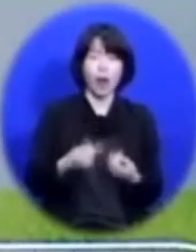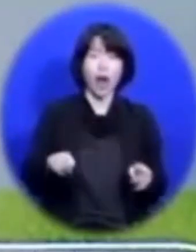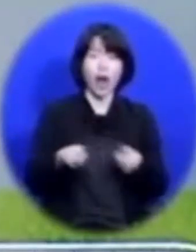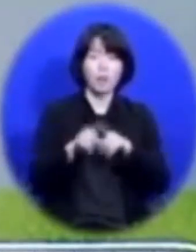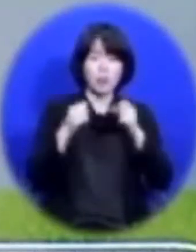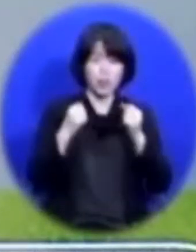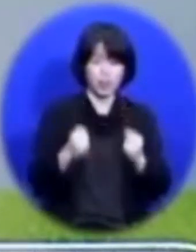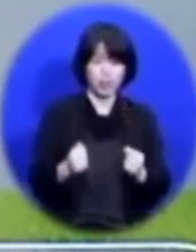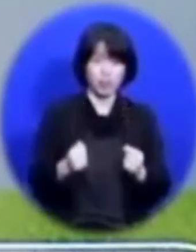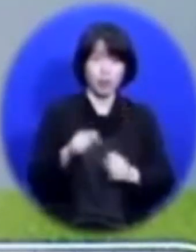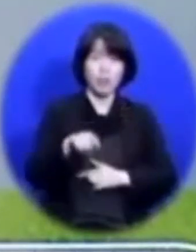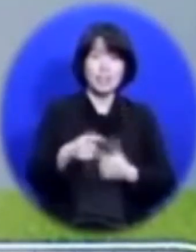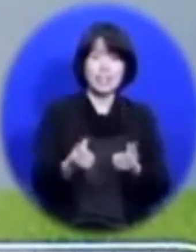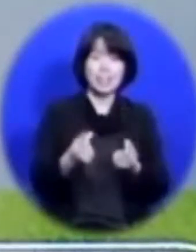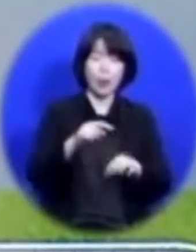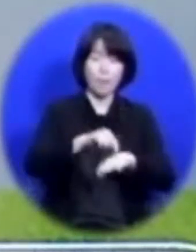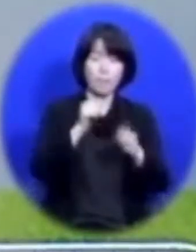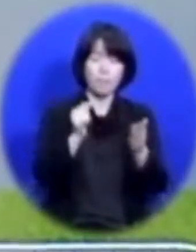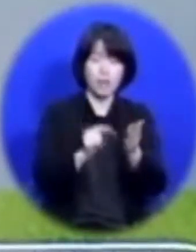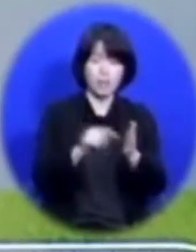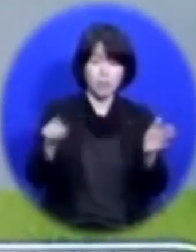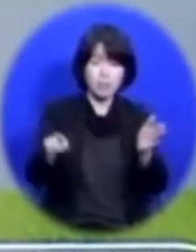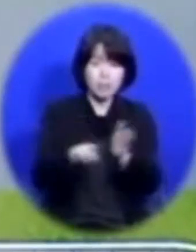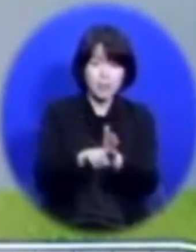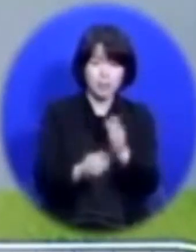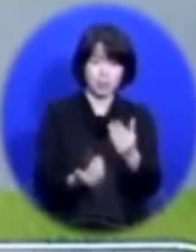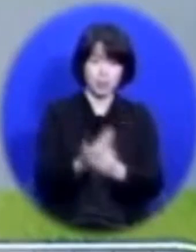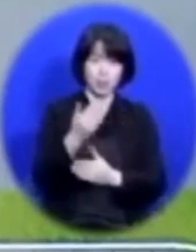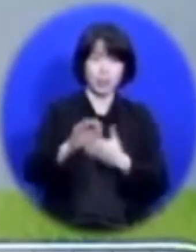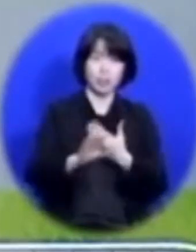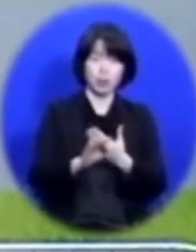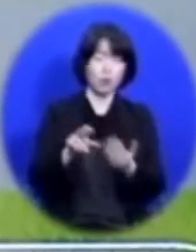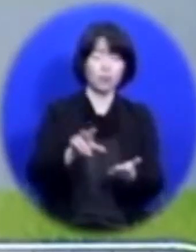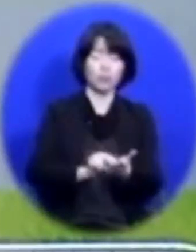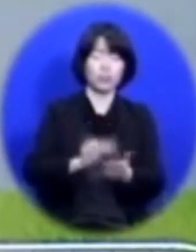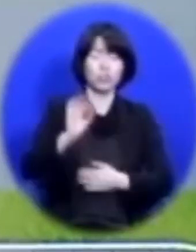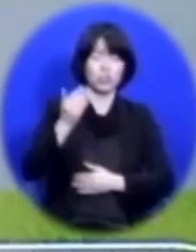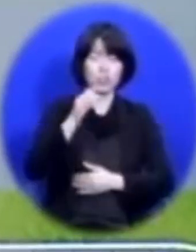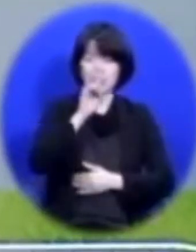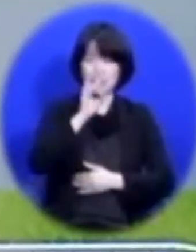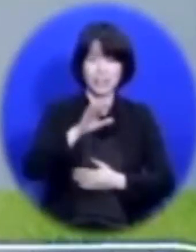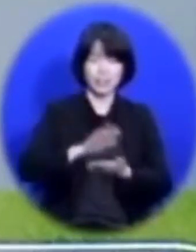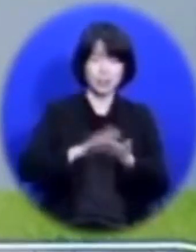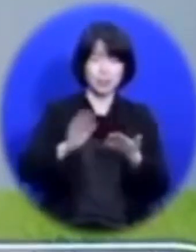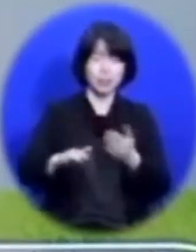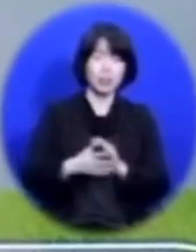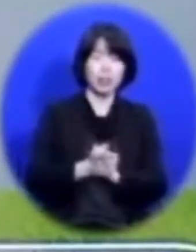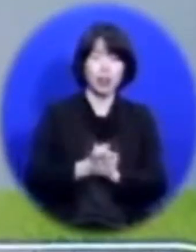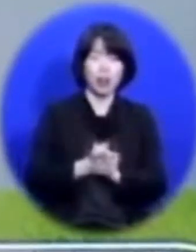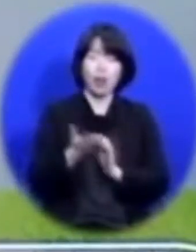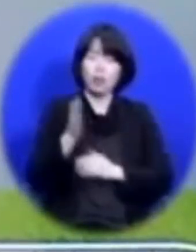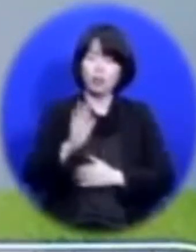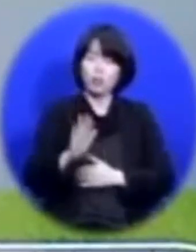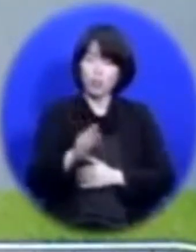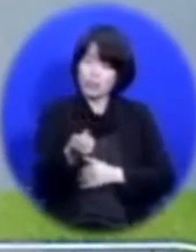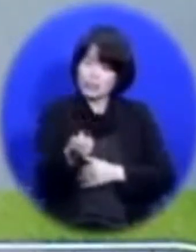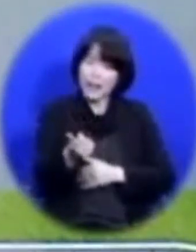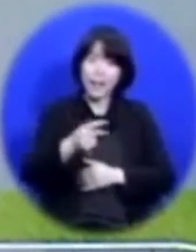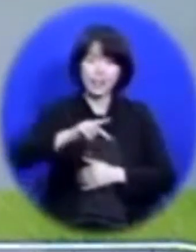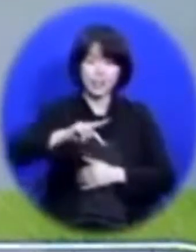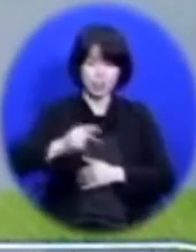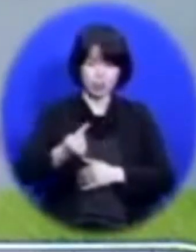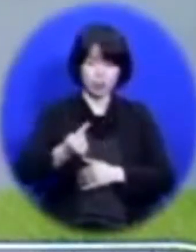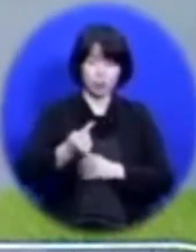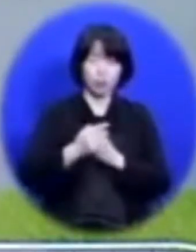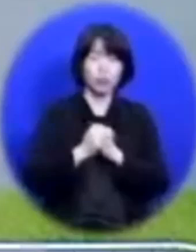를버리지않으셨다.하나님은 나와함께계신다"라는믿음이싹튼다면,그것은문제가되지않습니다. 하지만아무리사소해보이는일이라도